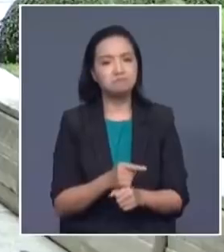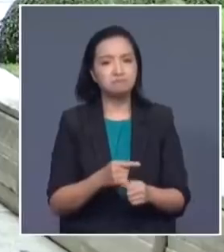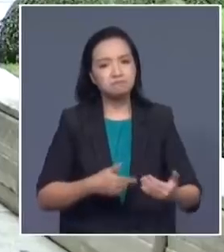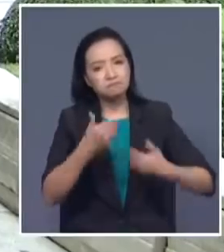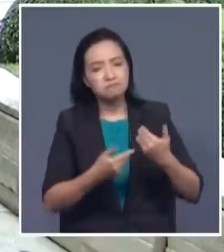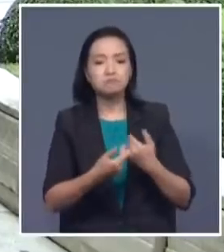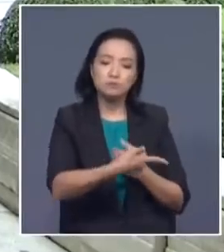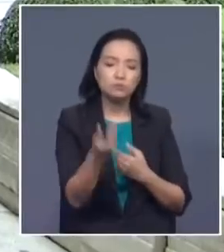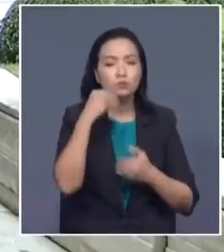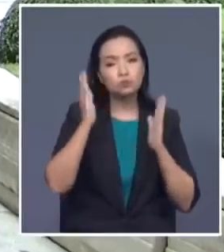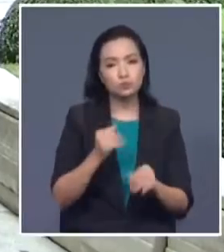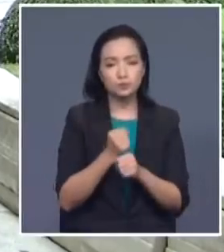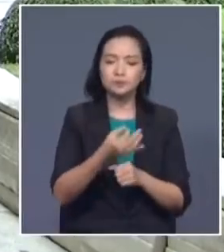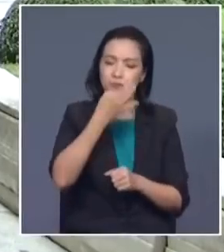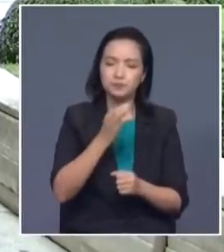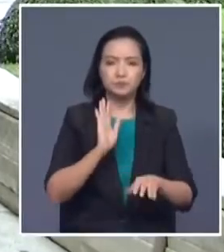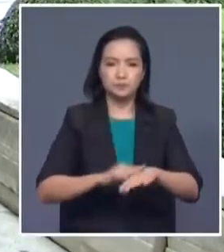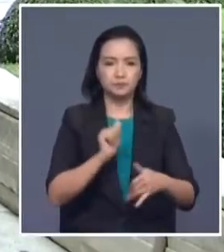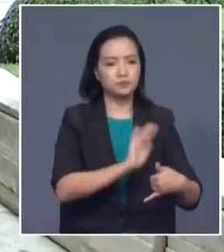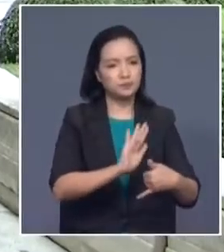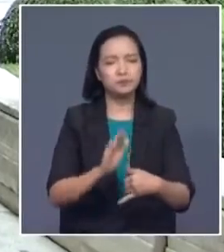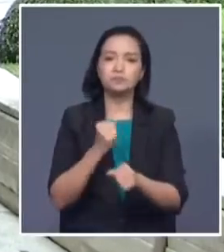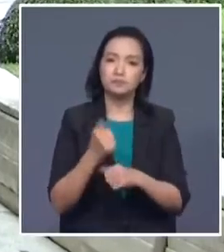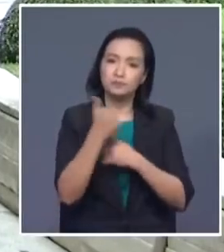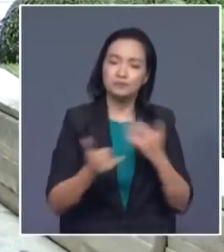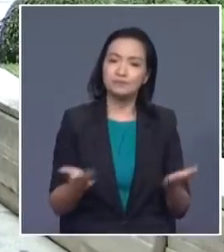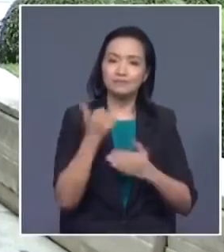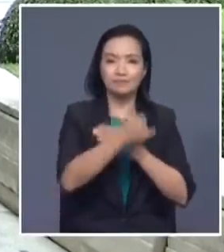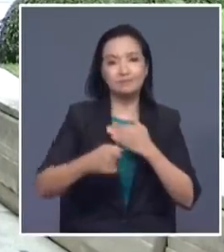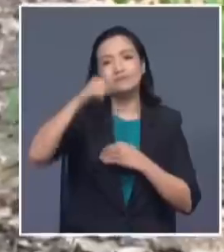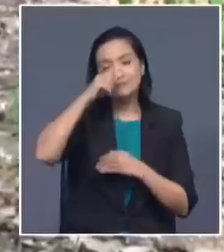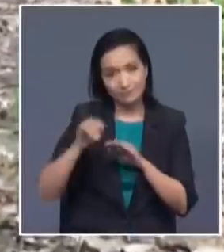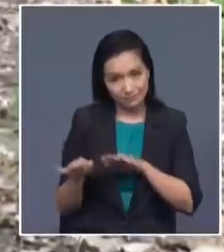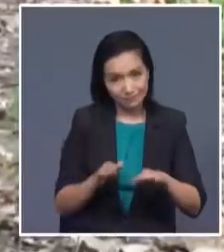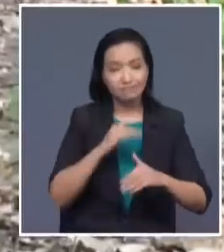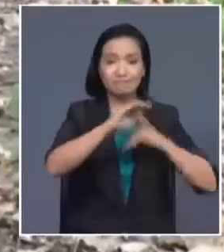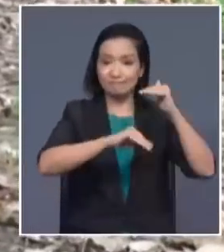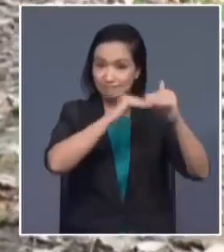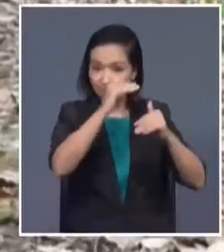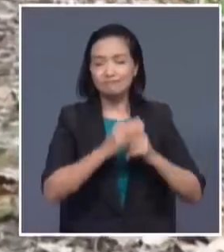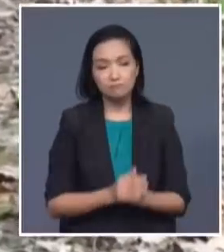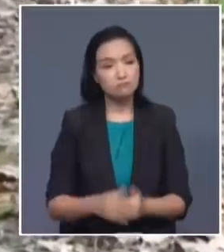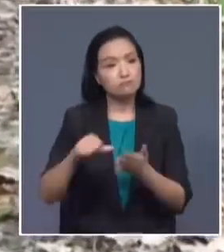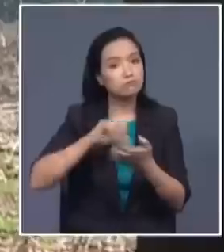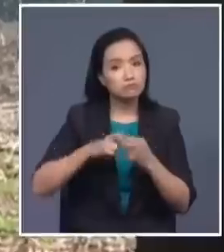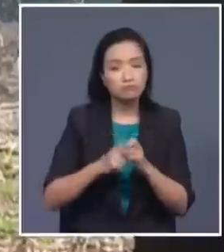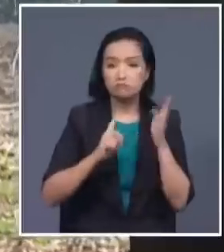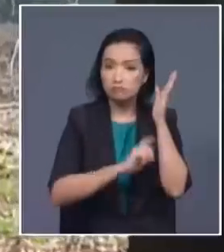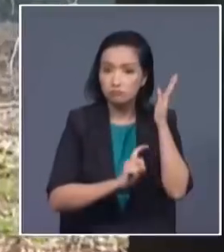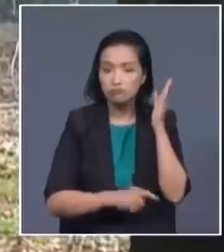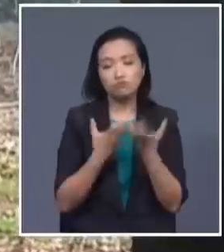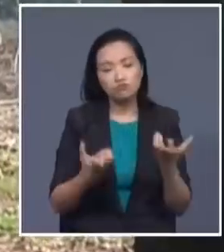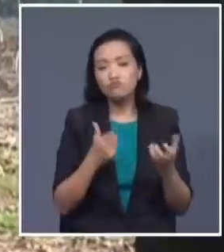ทุกคนประกอบสามอาชีพตามความถนัดและสร้างไทยไปด้วยกันนะครับสำหรับการแก้ปัญหาเรื่องยางพาราและพืชผลเกษ